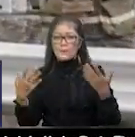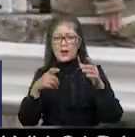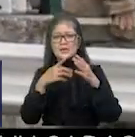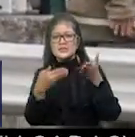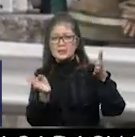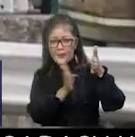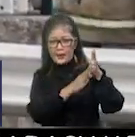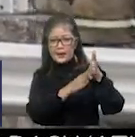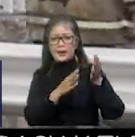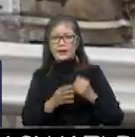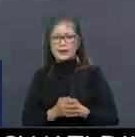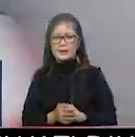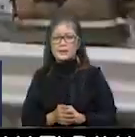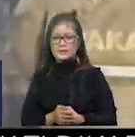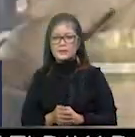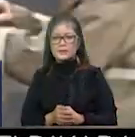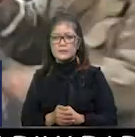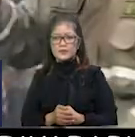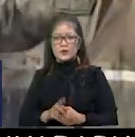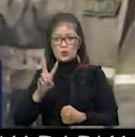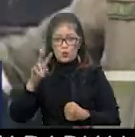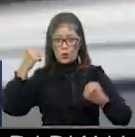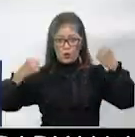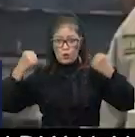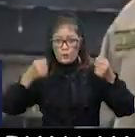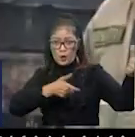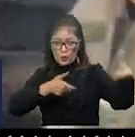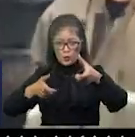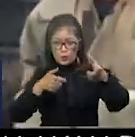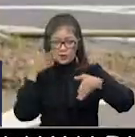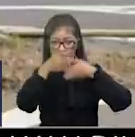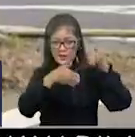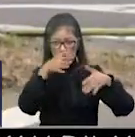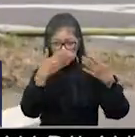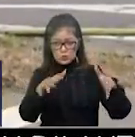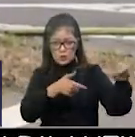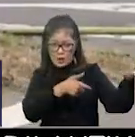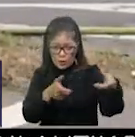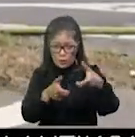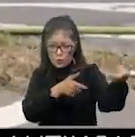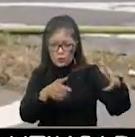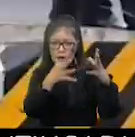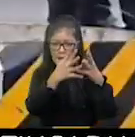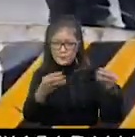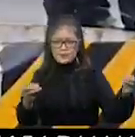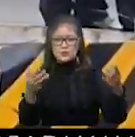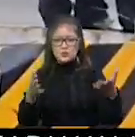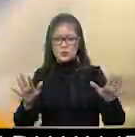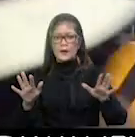Api berhasil dipadamkan setelah dua unit pemadam kebakaran diterjunkan ke lokasi. Kini petugas PJR Polda